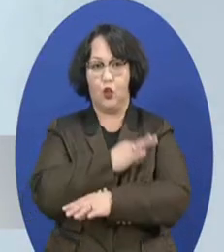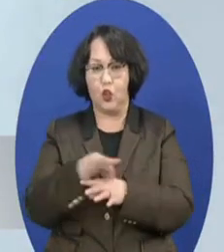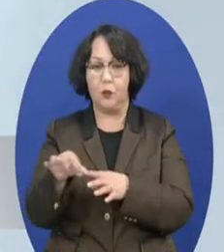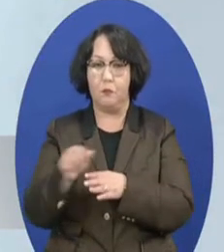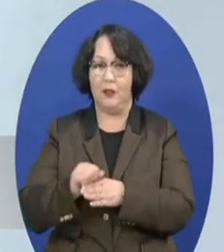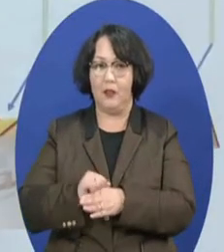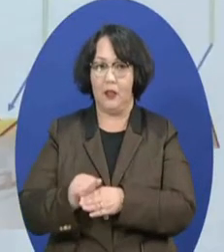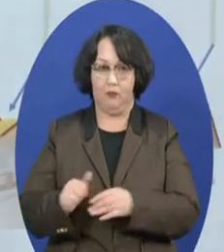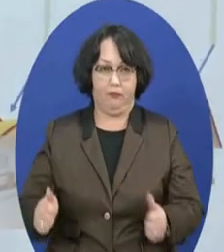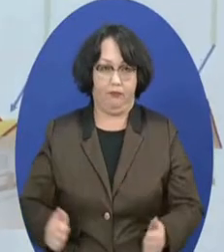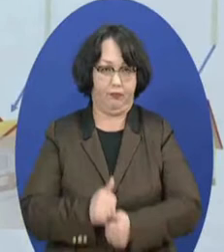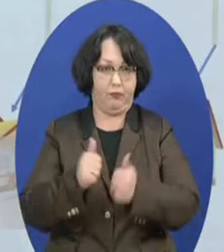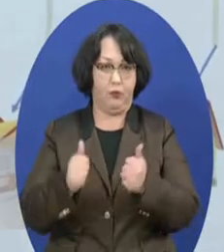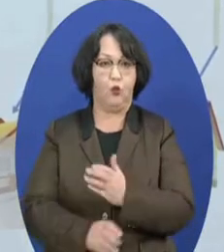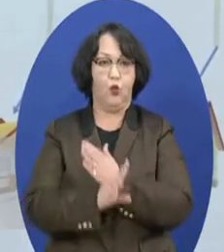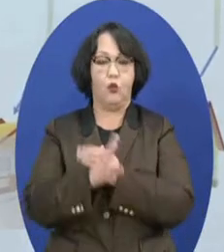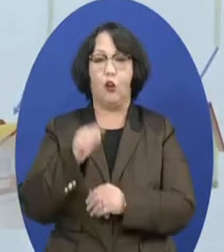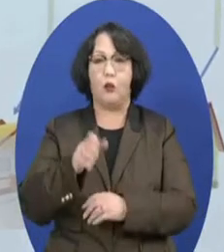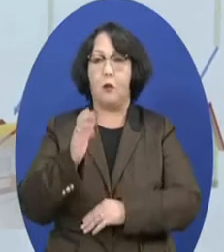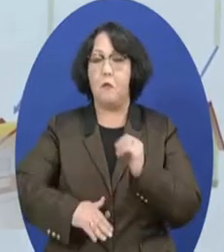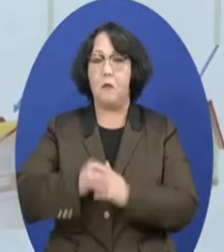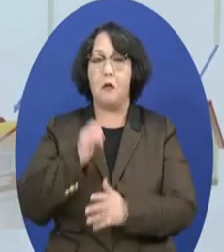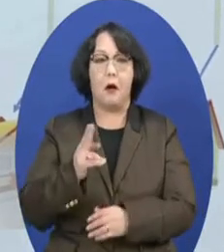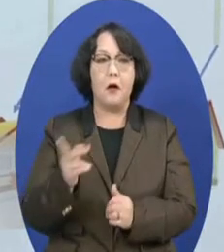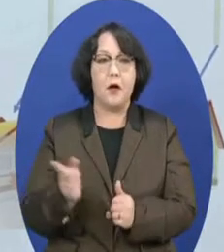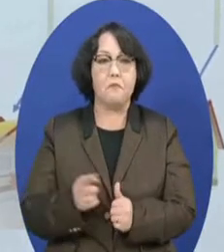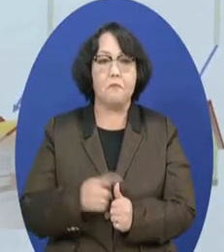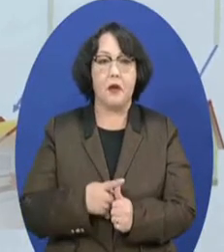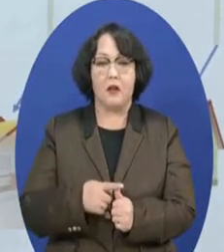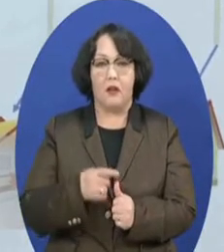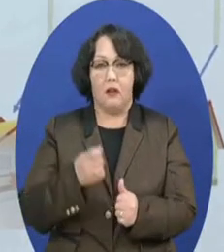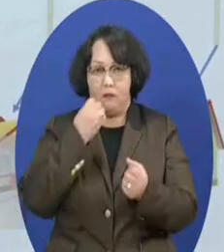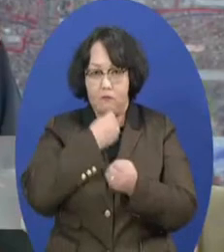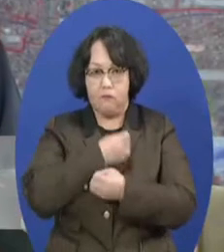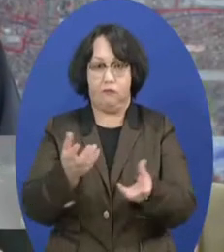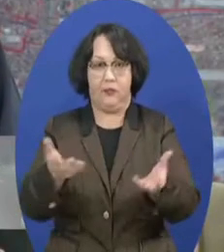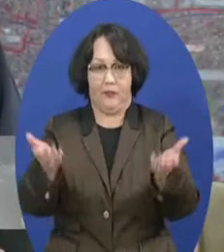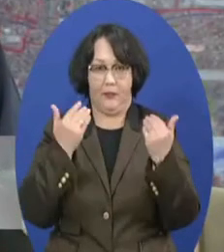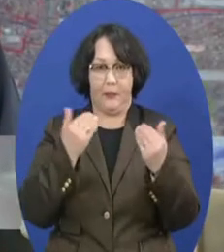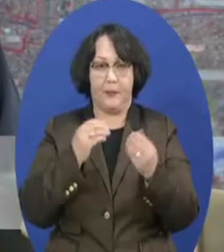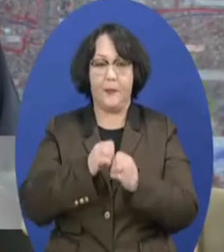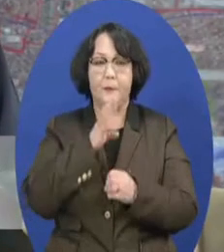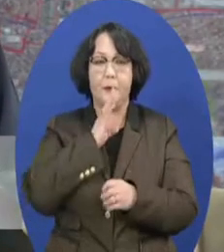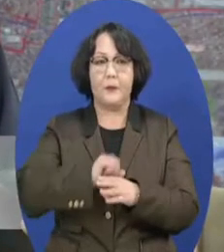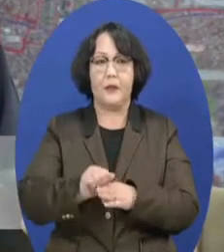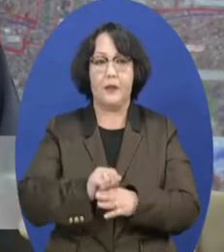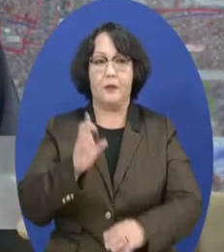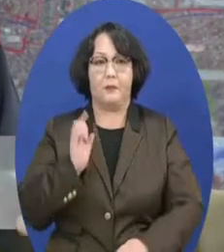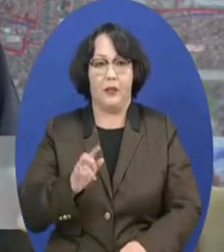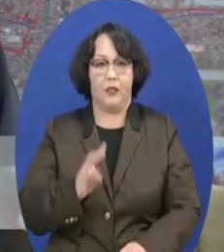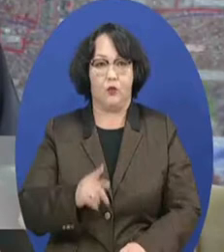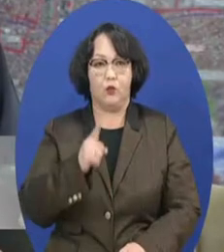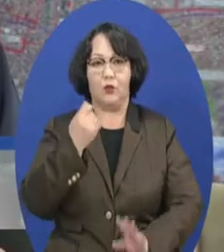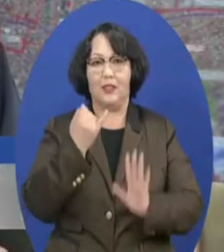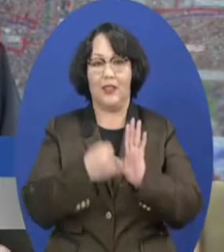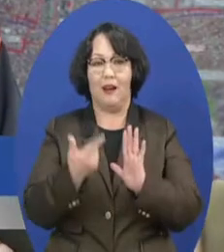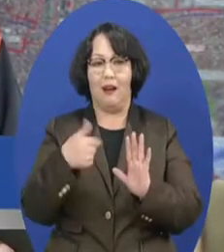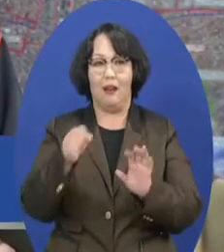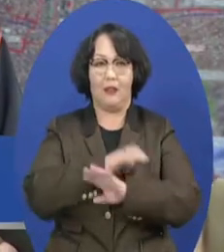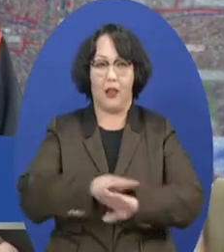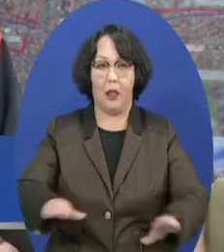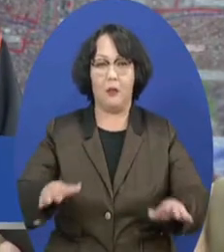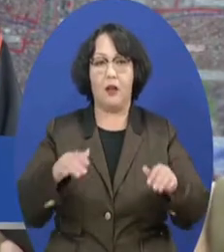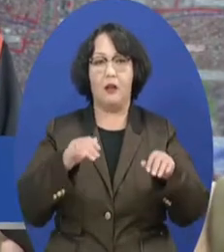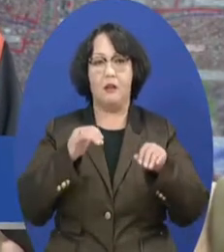боловсруулагдаад дуусаад одоо сонгон шалгуултууд зарлагдахад бэлэн болсон юм шиг байна. Нийтдээ 162 га газарт одоо автомын